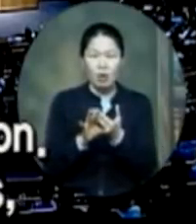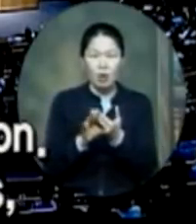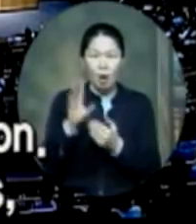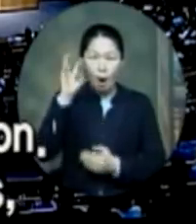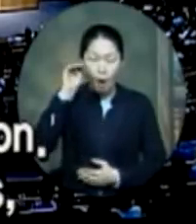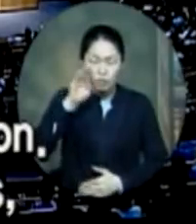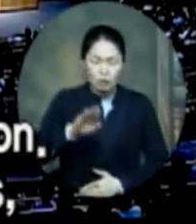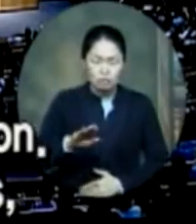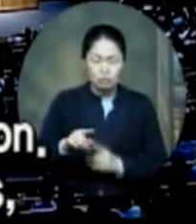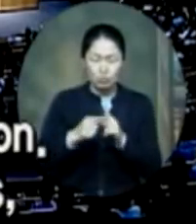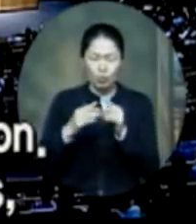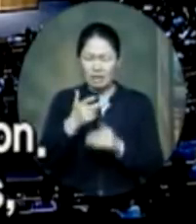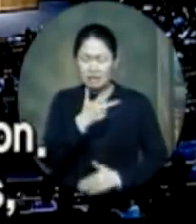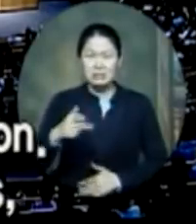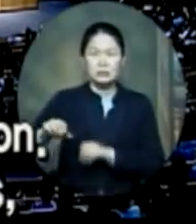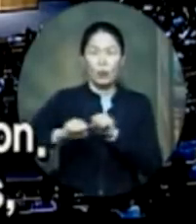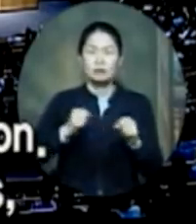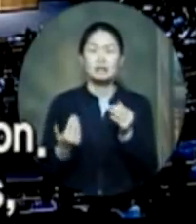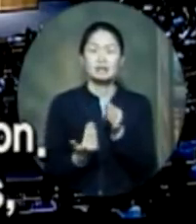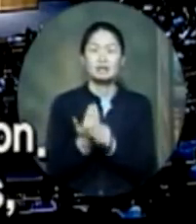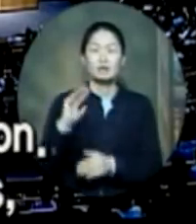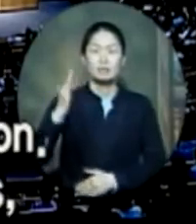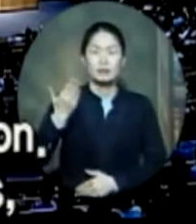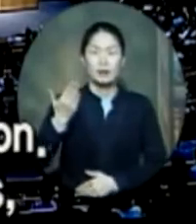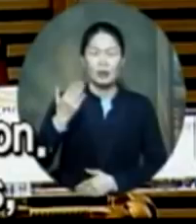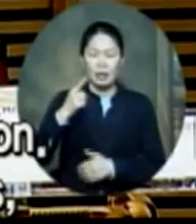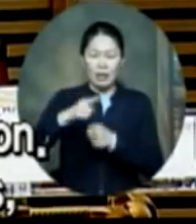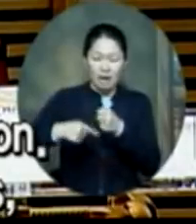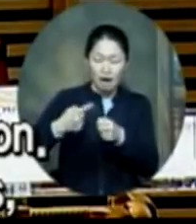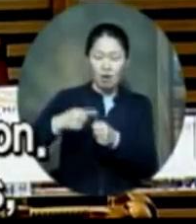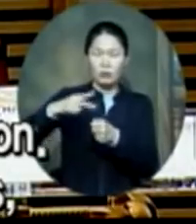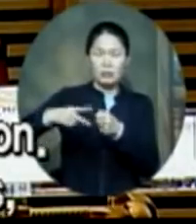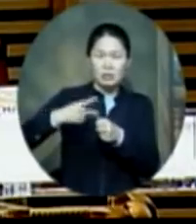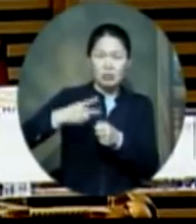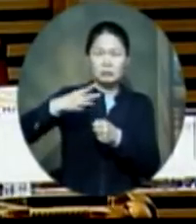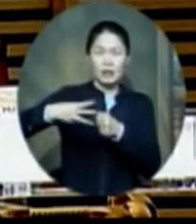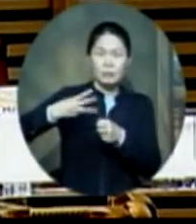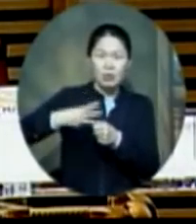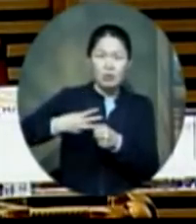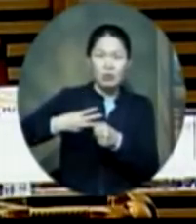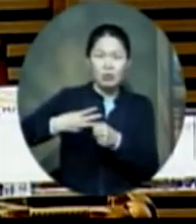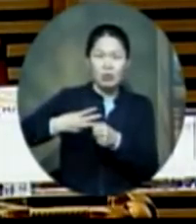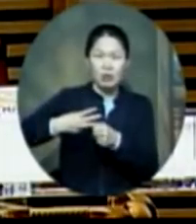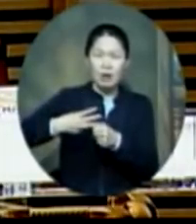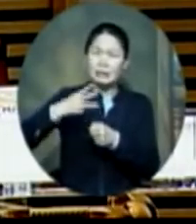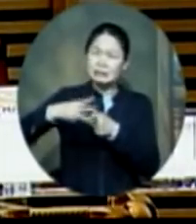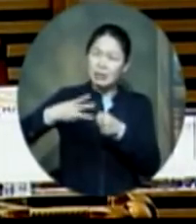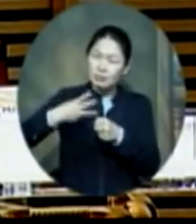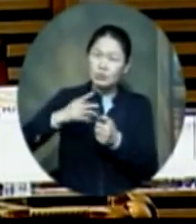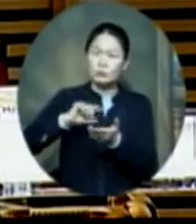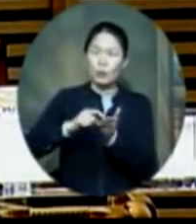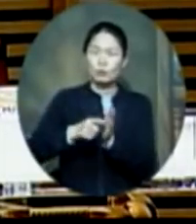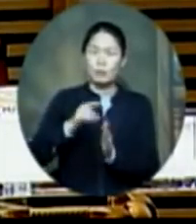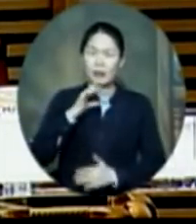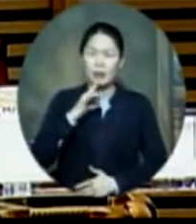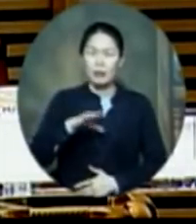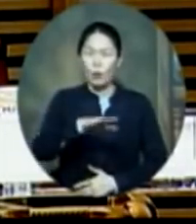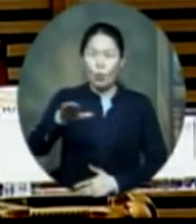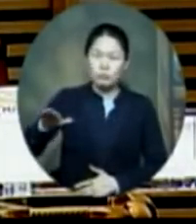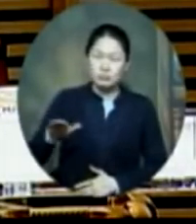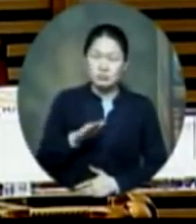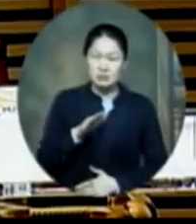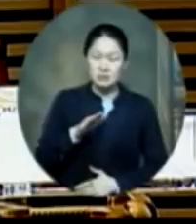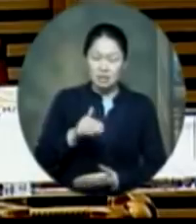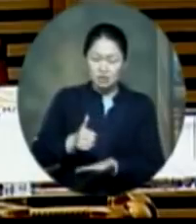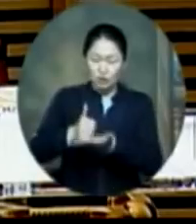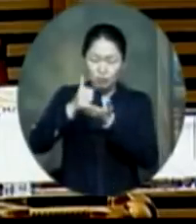큰 역사가 일어납니다. 한 해, 두 해, 세 해, 한 3년만 여러분이